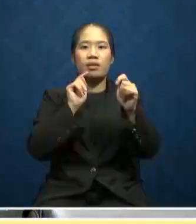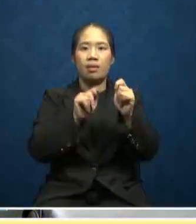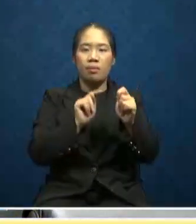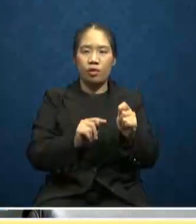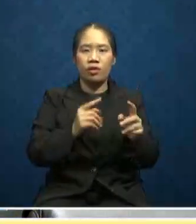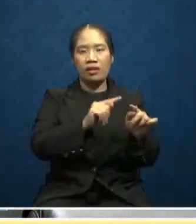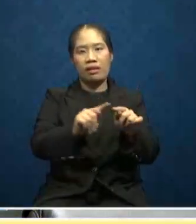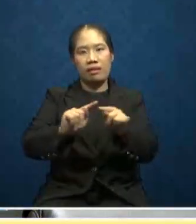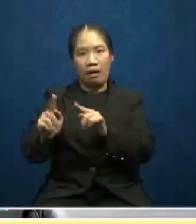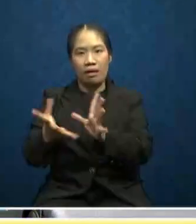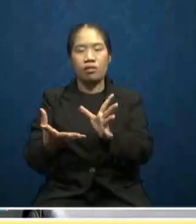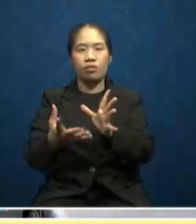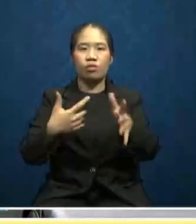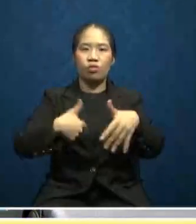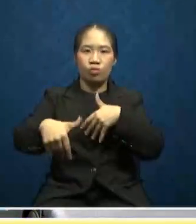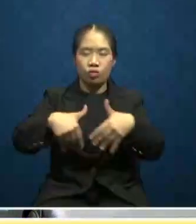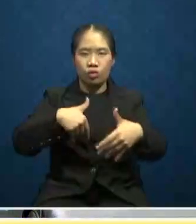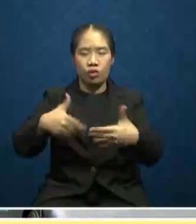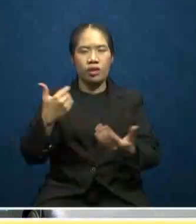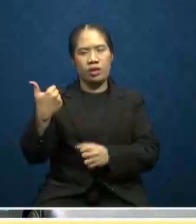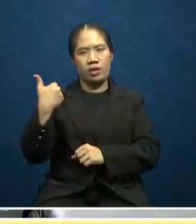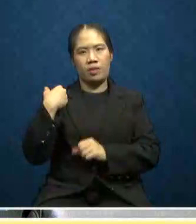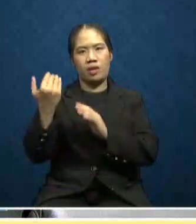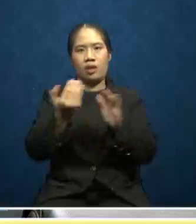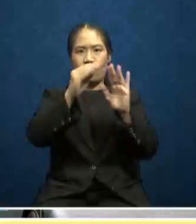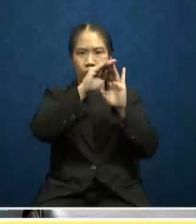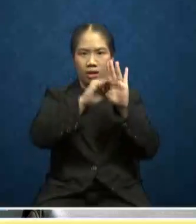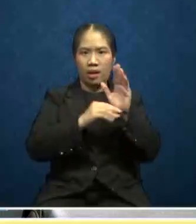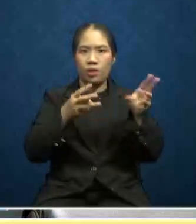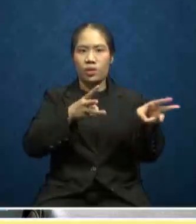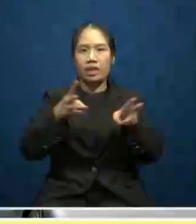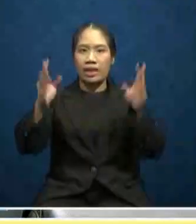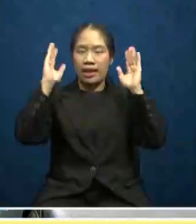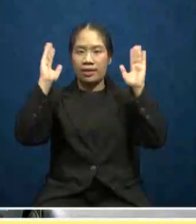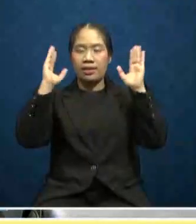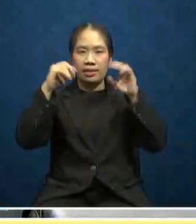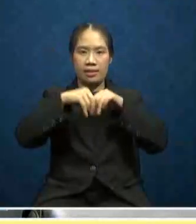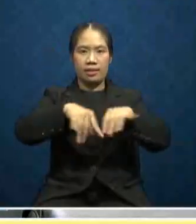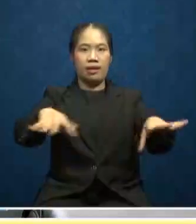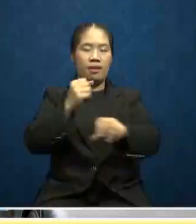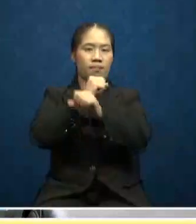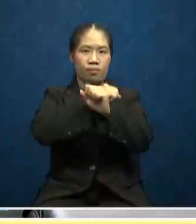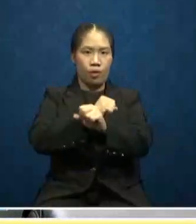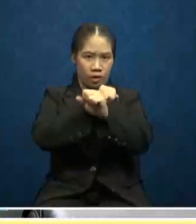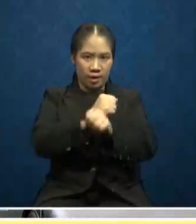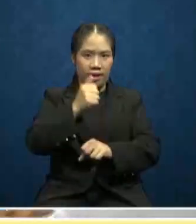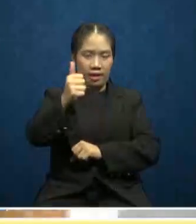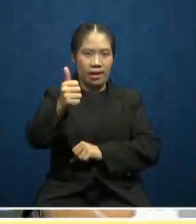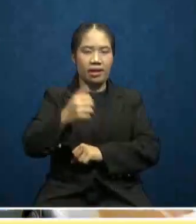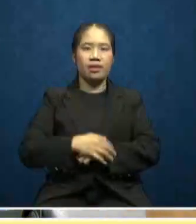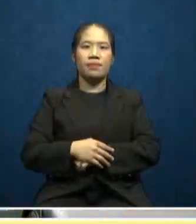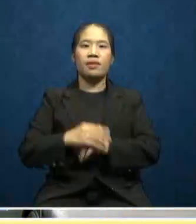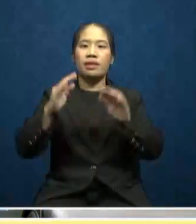ไปสู่ระดับชุมชนที่จะใช้กระบวนการของการสื่อสารเพื่อการป้องกันนะครับสื่อสารเพื่อการส่ง